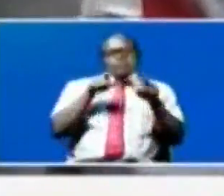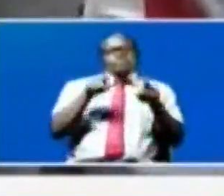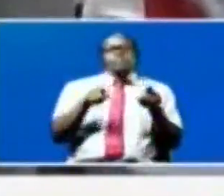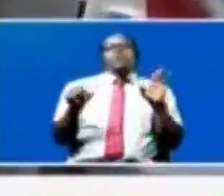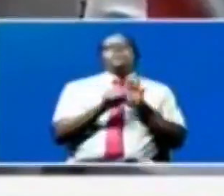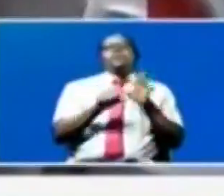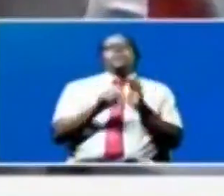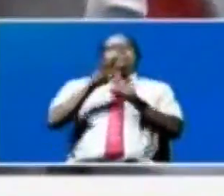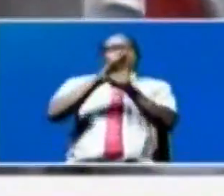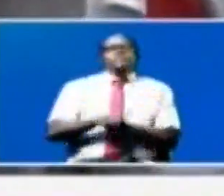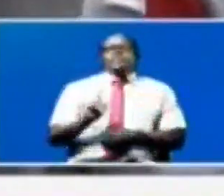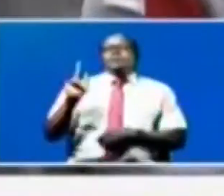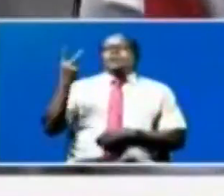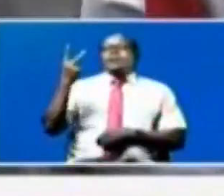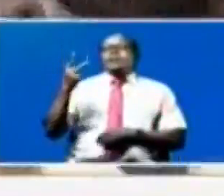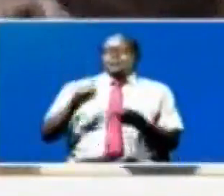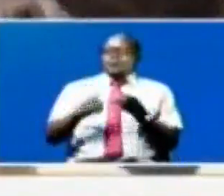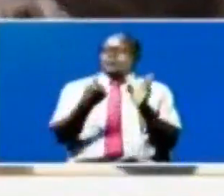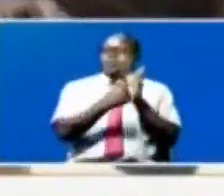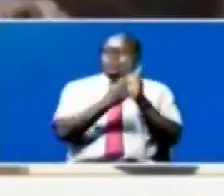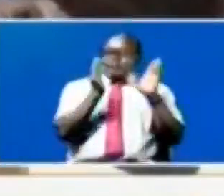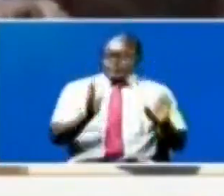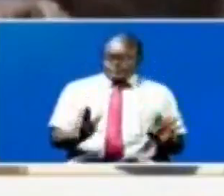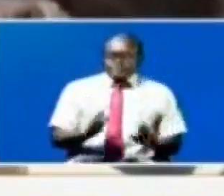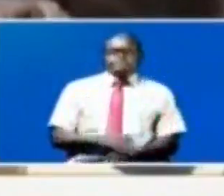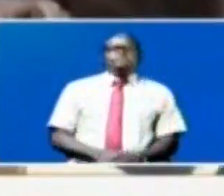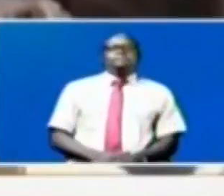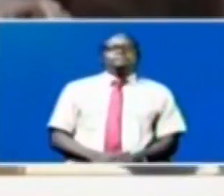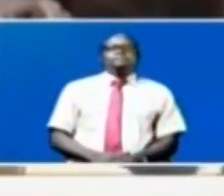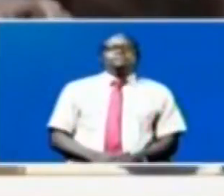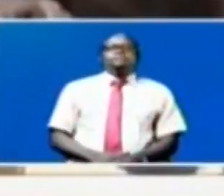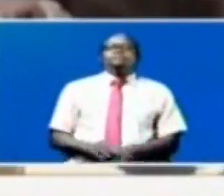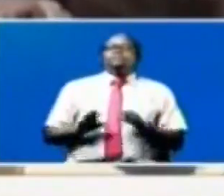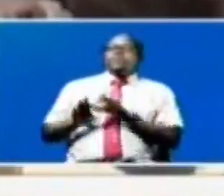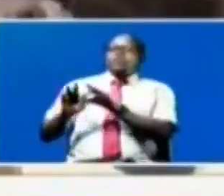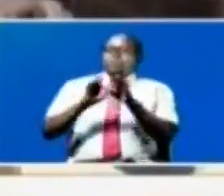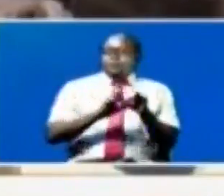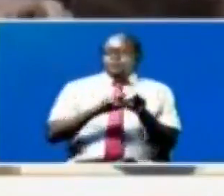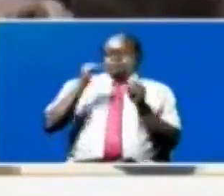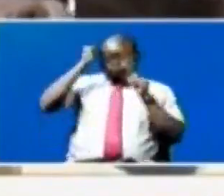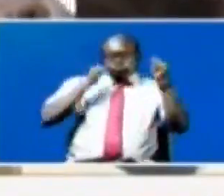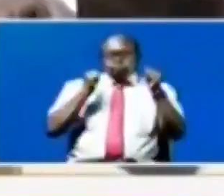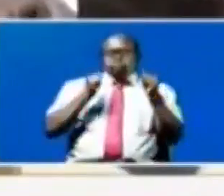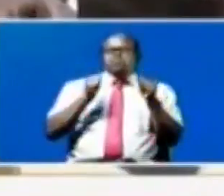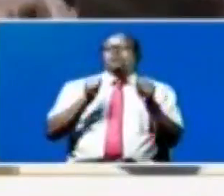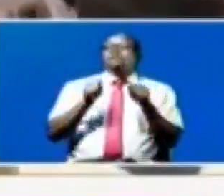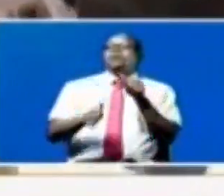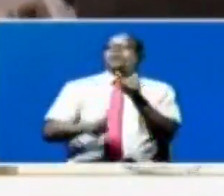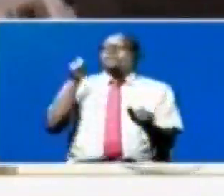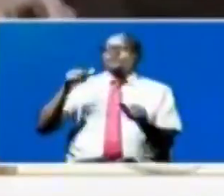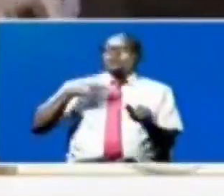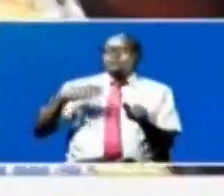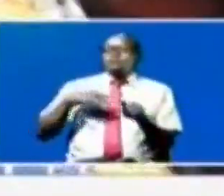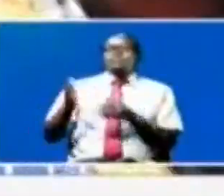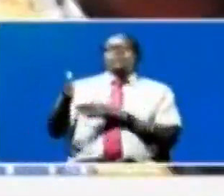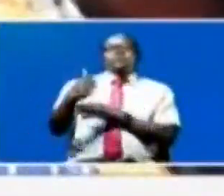kwa kuwanyanyasa raia wa nchi zote mbili. We have operational soldiers in the waters who are even refusing people to